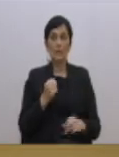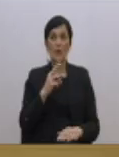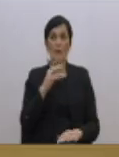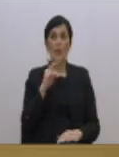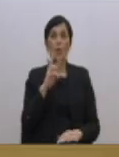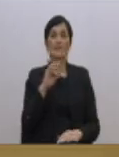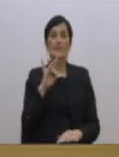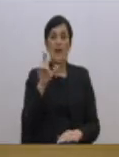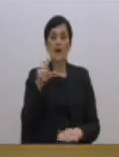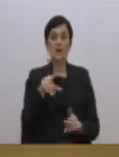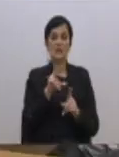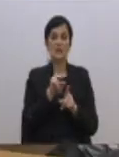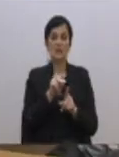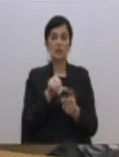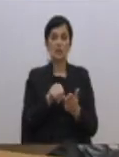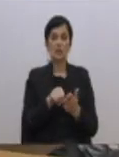მამგვამდინარაძის ჩავხედეთ.